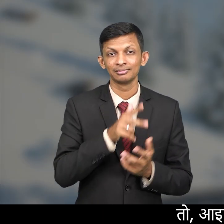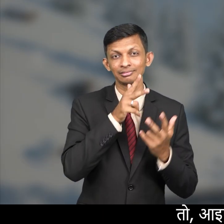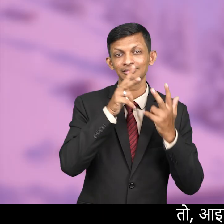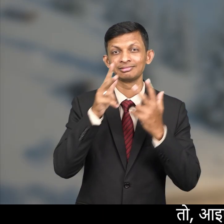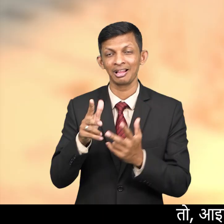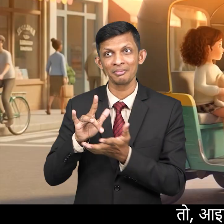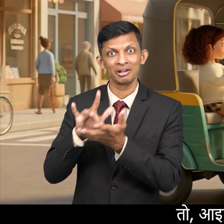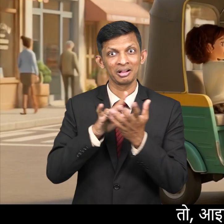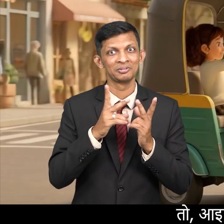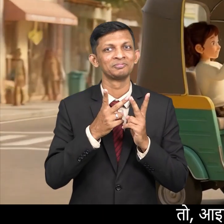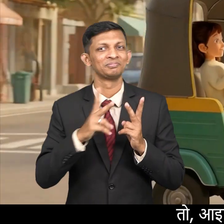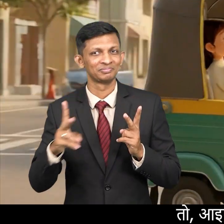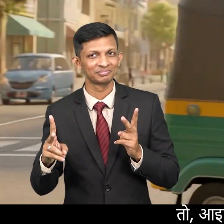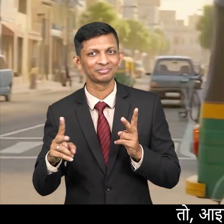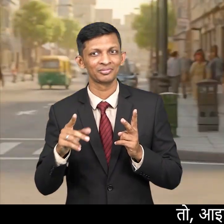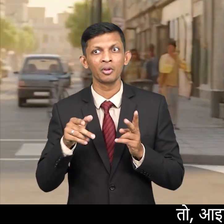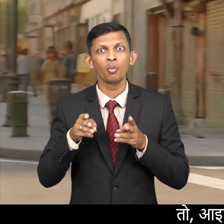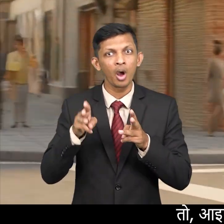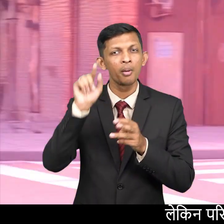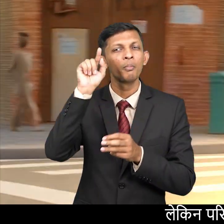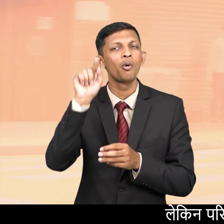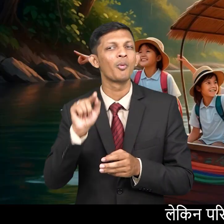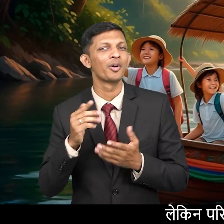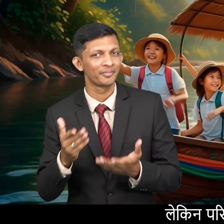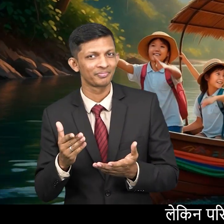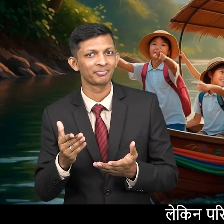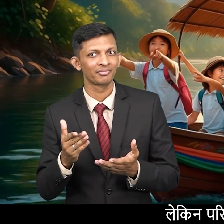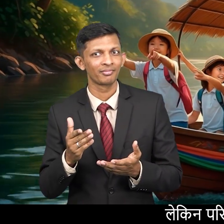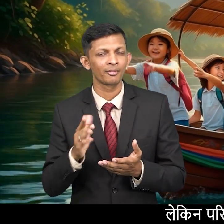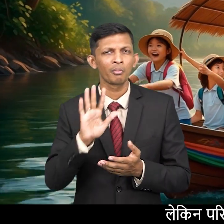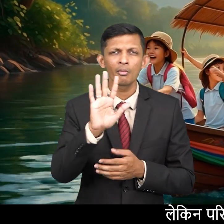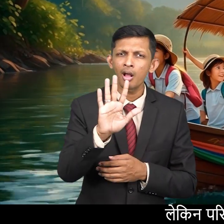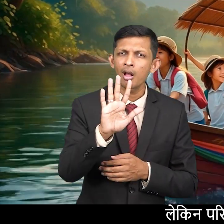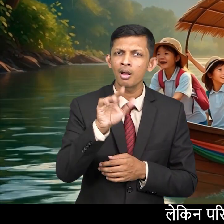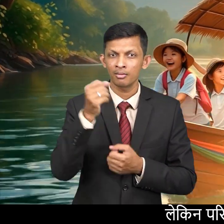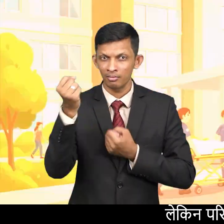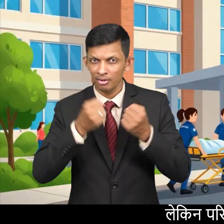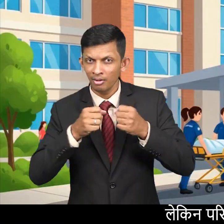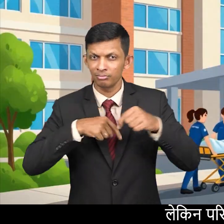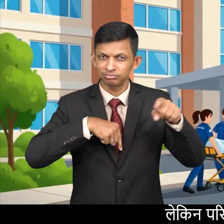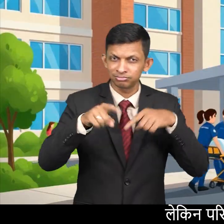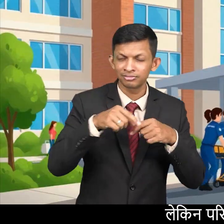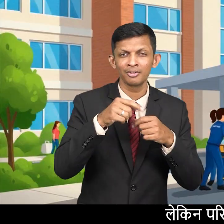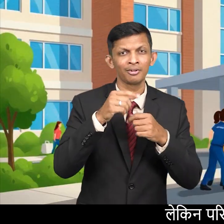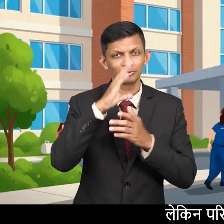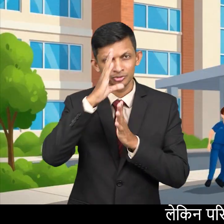तो आइए कहें, जगह अलग, तरीके अलग, लेकिन परिवहन हर दिन हमारी मदद करता है।